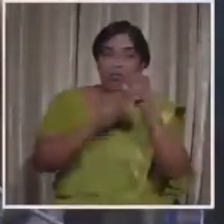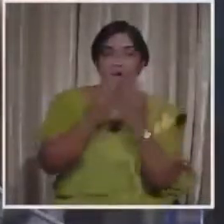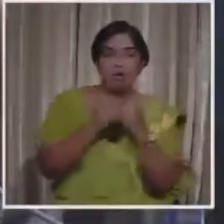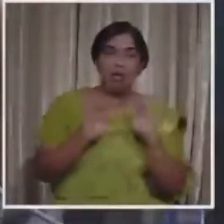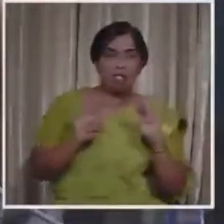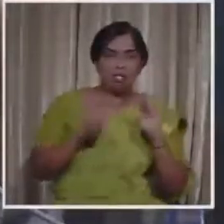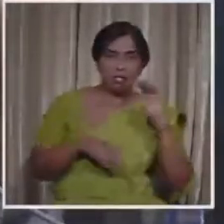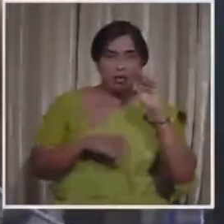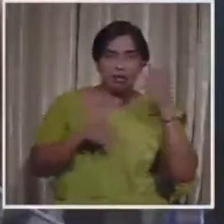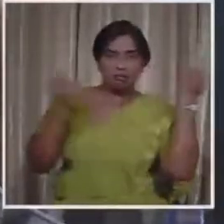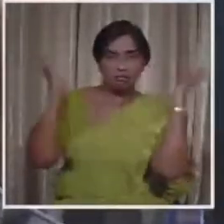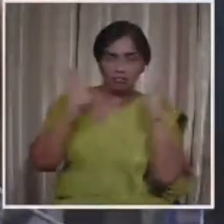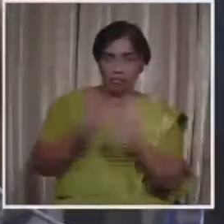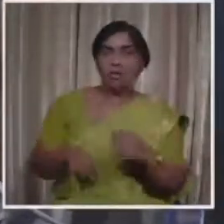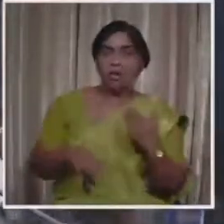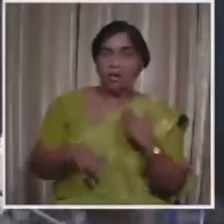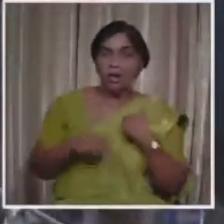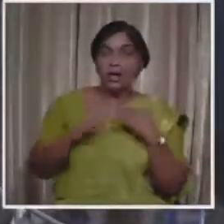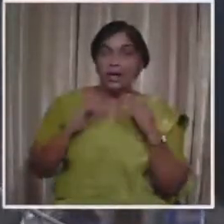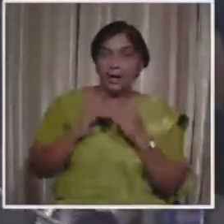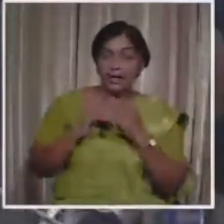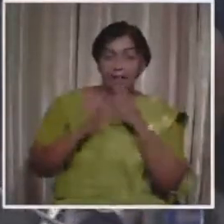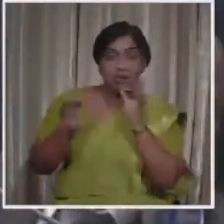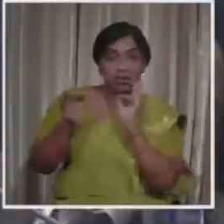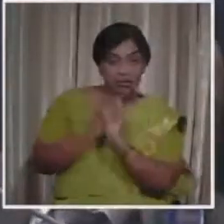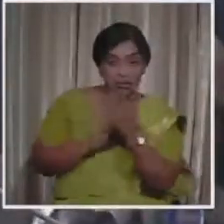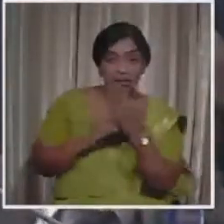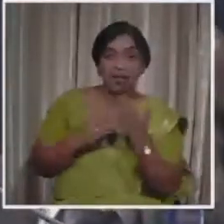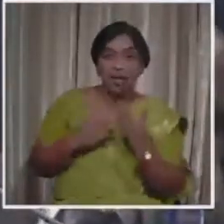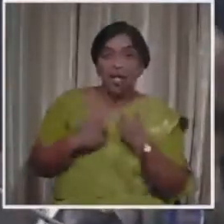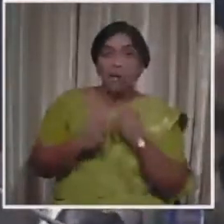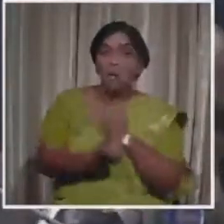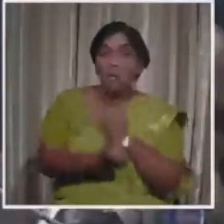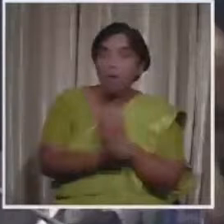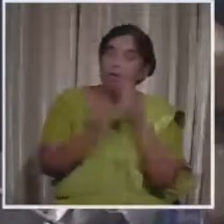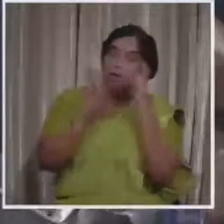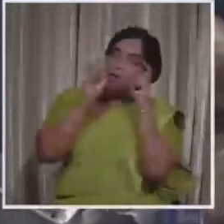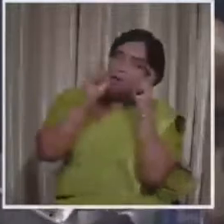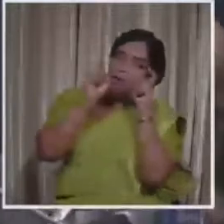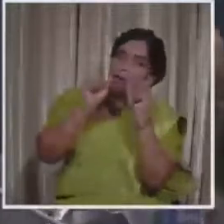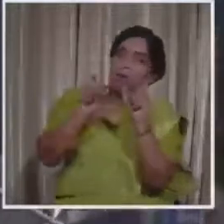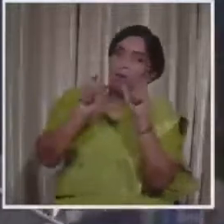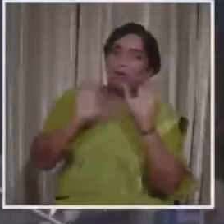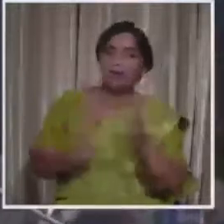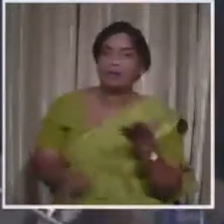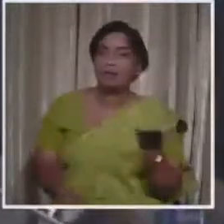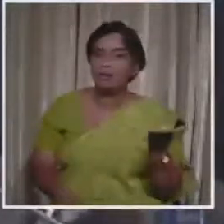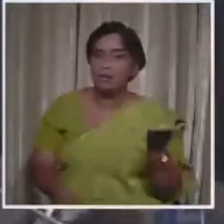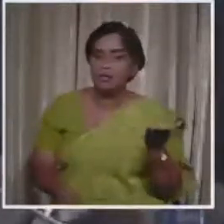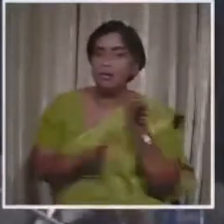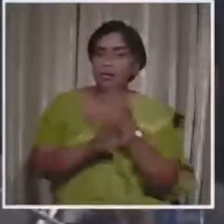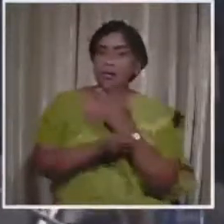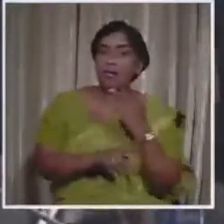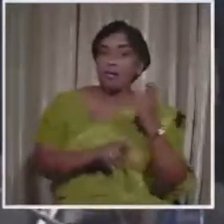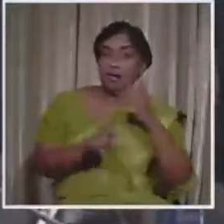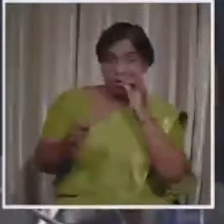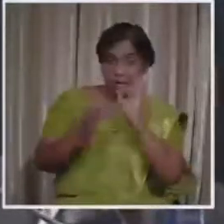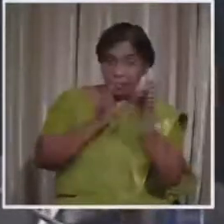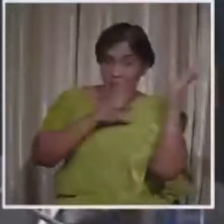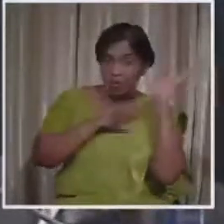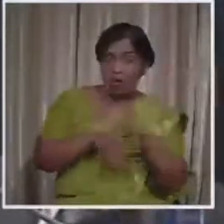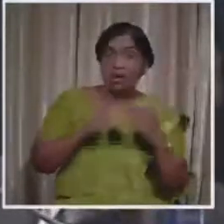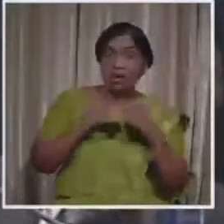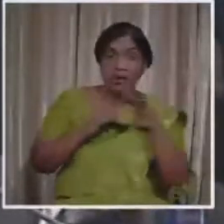ඇවිල්ලා හිටියා. මට තියෙන මගේ ගෙදර ගිනි තියනකම් ඇයි පොලිසිය බලාගෙන හිටියේ කියන එක එදා ඒ ගිනි තියන්න එනකොට ගමේ